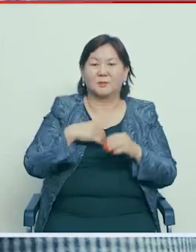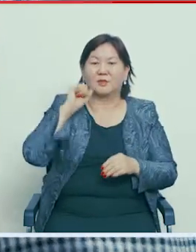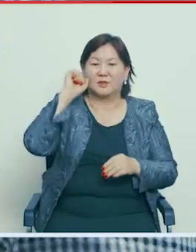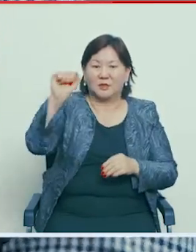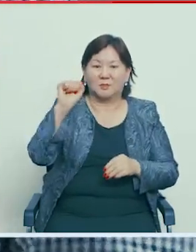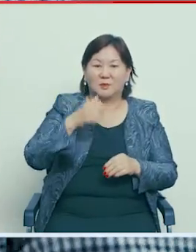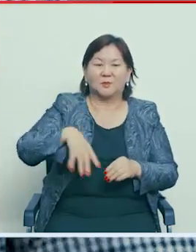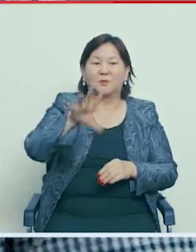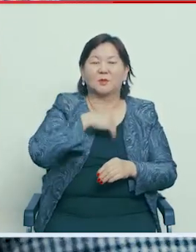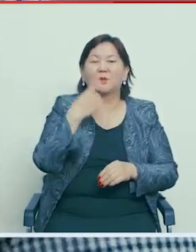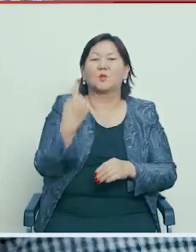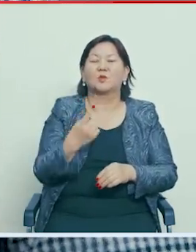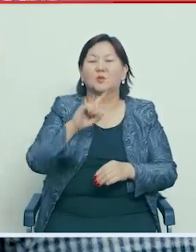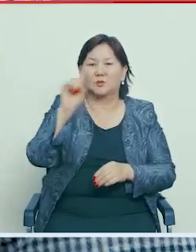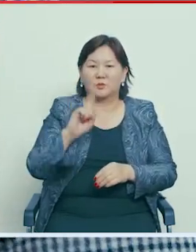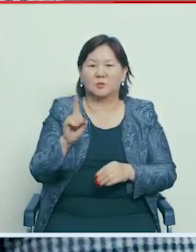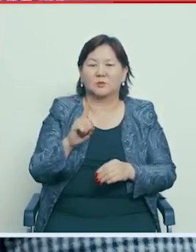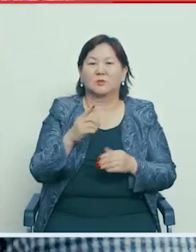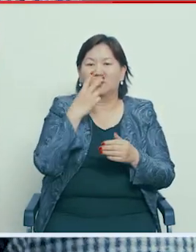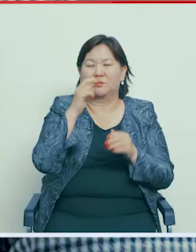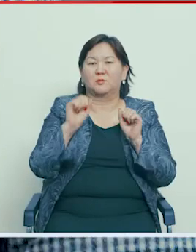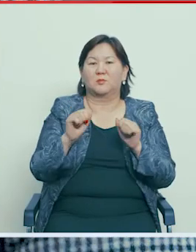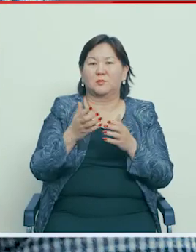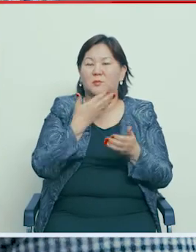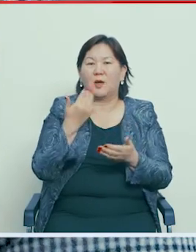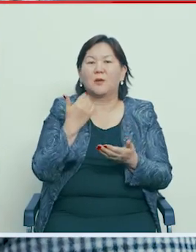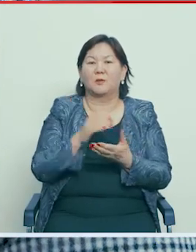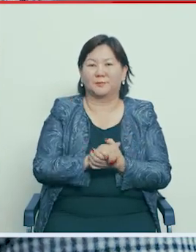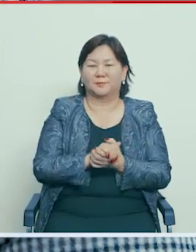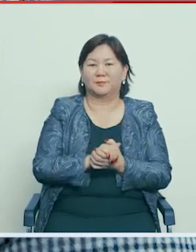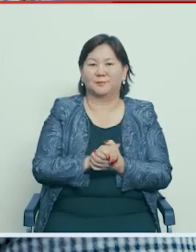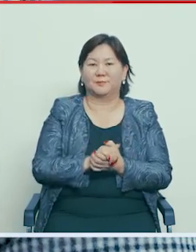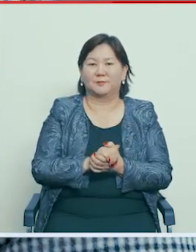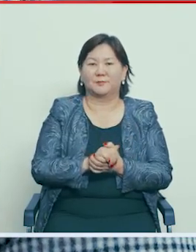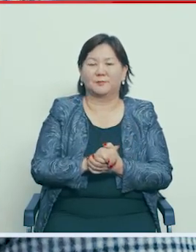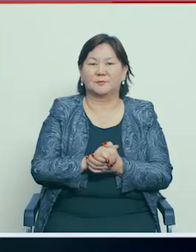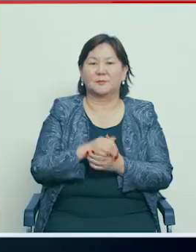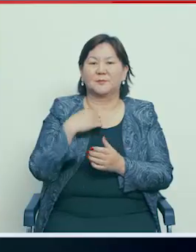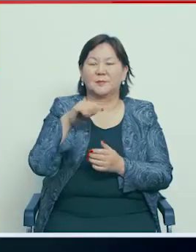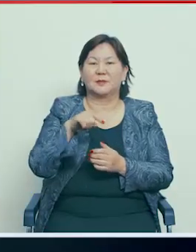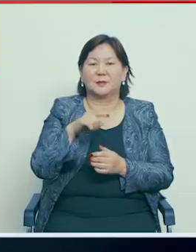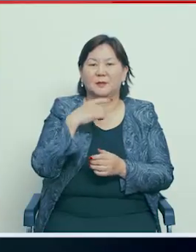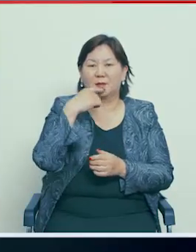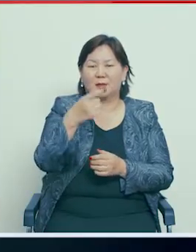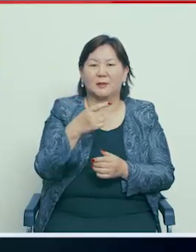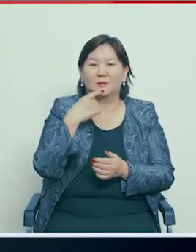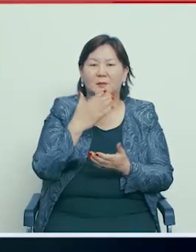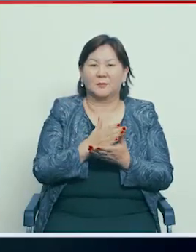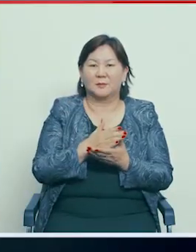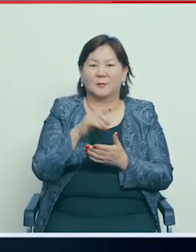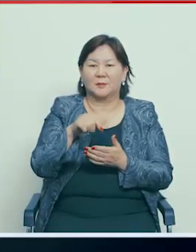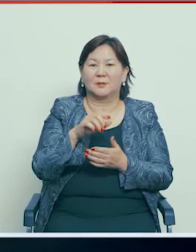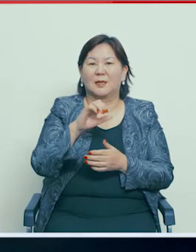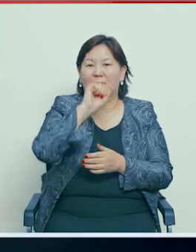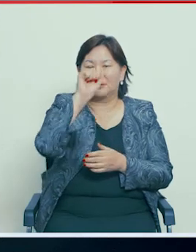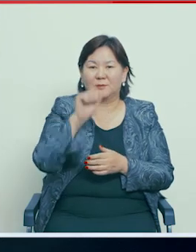бол бидний хүлээн зөвшөөрөх юм бол болохгүй юм гэж бол үнэхээр байхгүй. Би энэ дээр тэр нэг хоёр дахь асуулттай холбоотой. За зөндөө асуудал